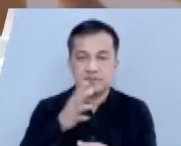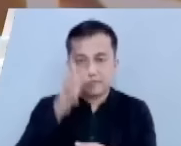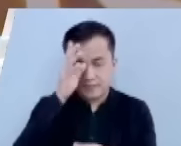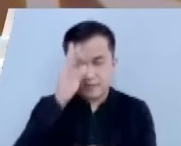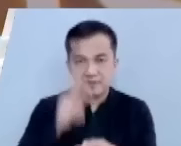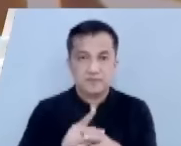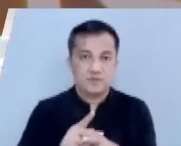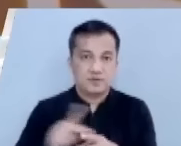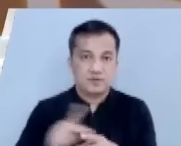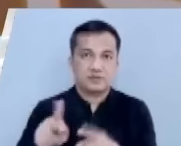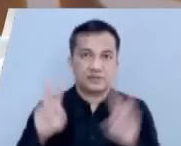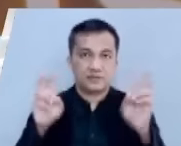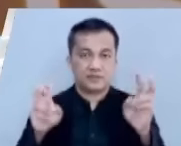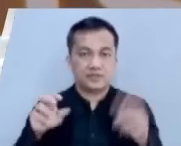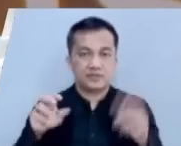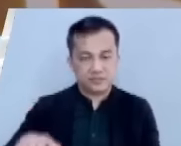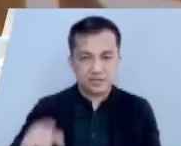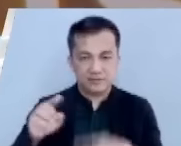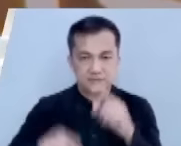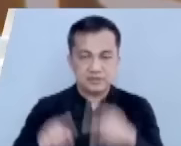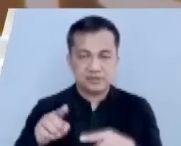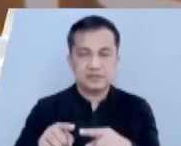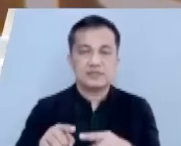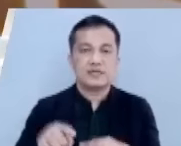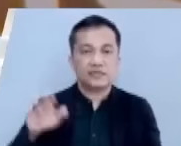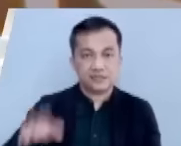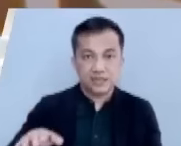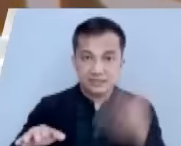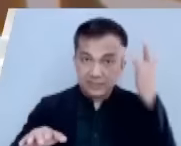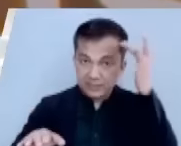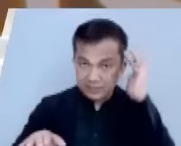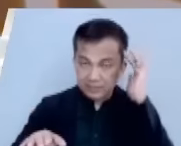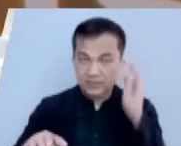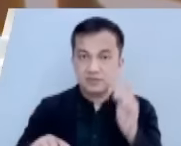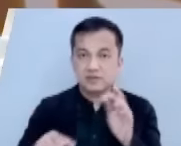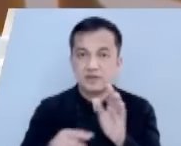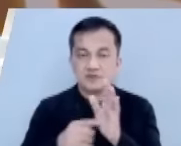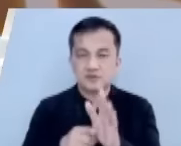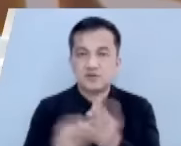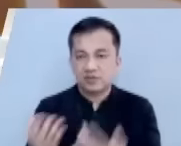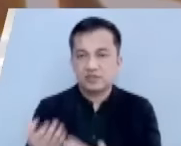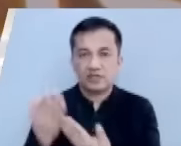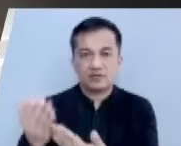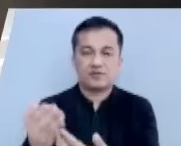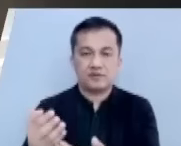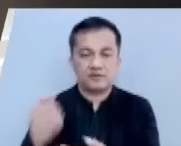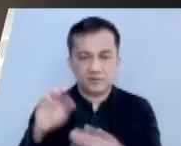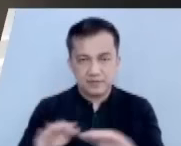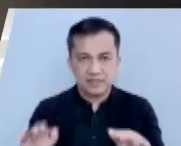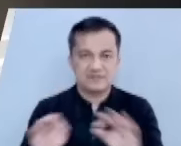bilang child-friendly at child-sensitive shows na inirekomenda para sa mga bata at pamilya.